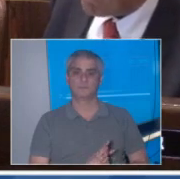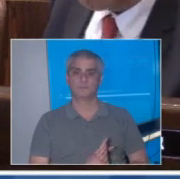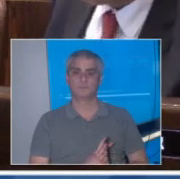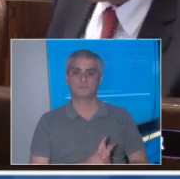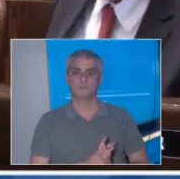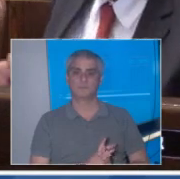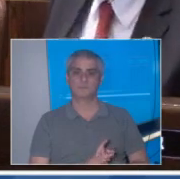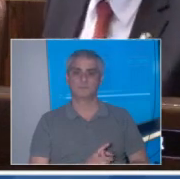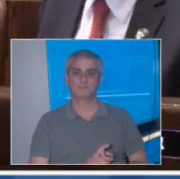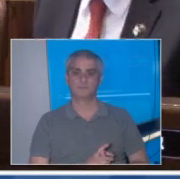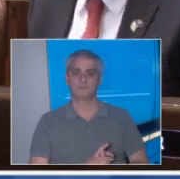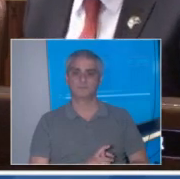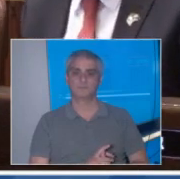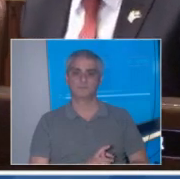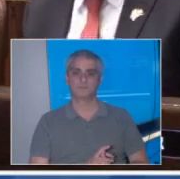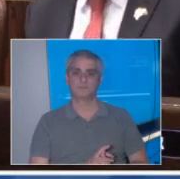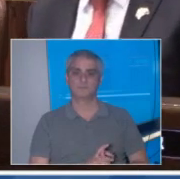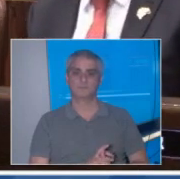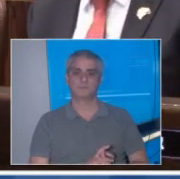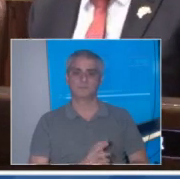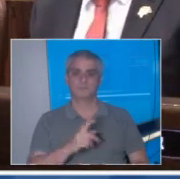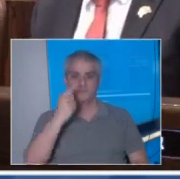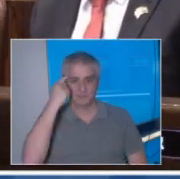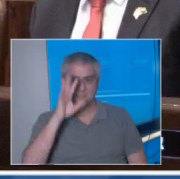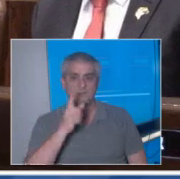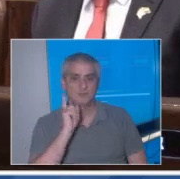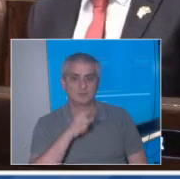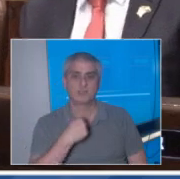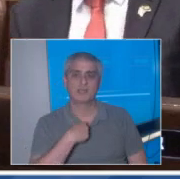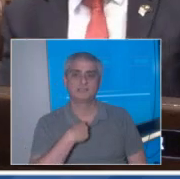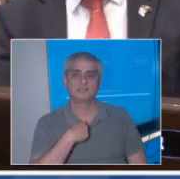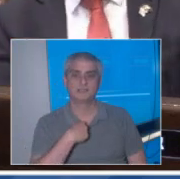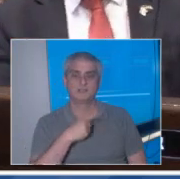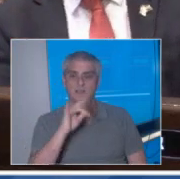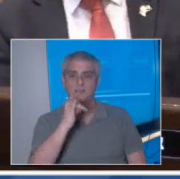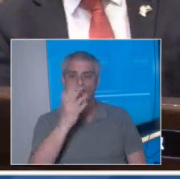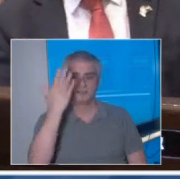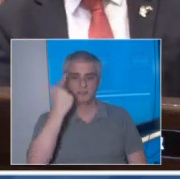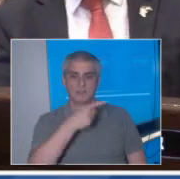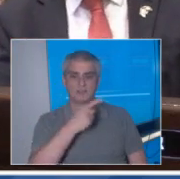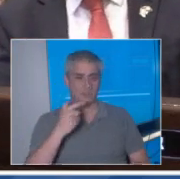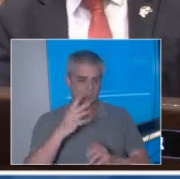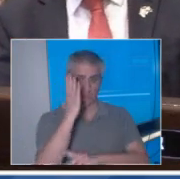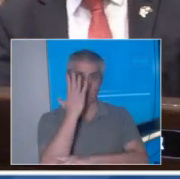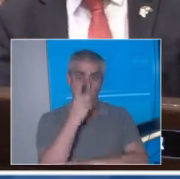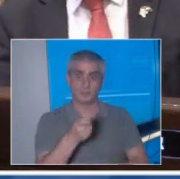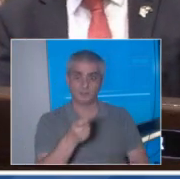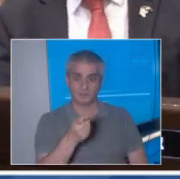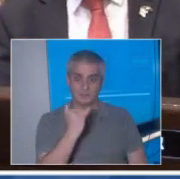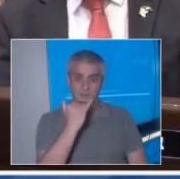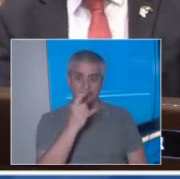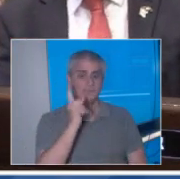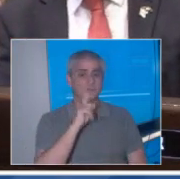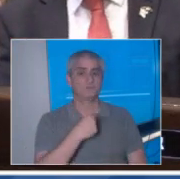בעולם. מקום בעולם, שהוא מקום פנימי... נכון, היית בגולני? היית בגולני? זה